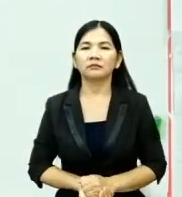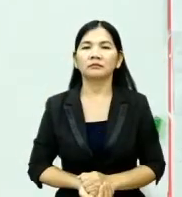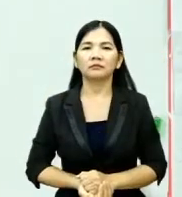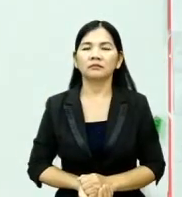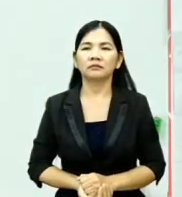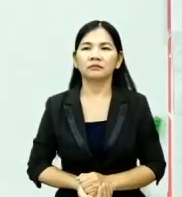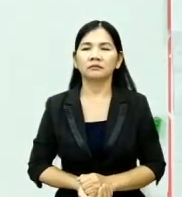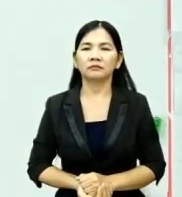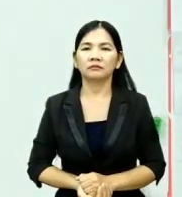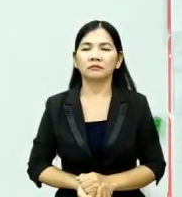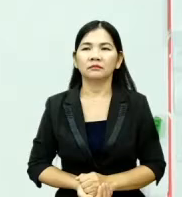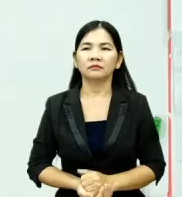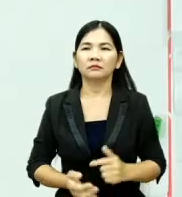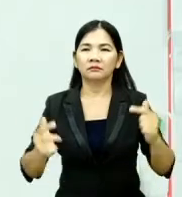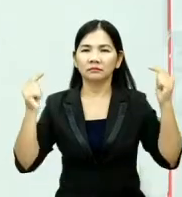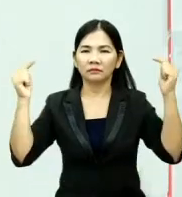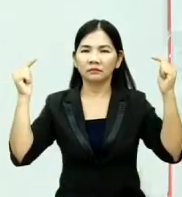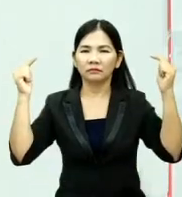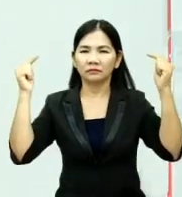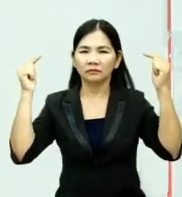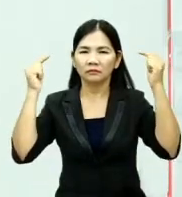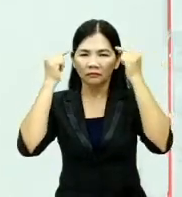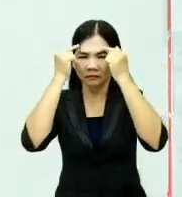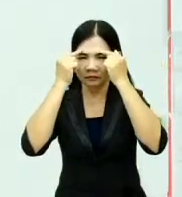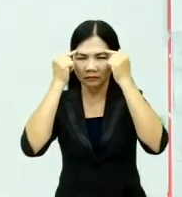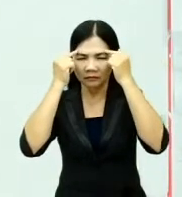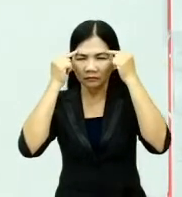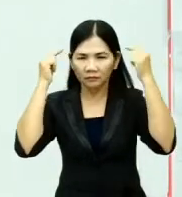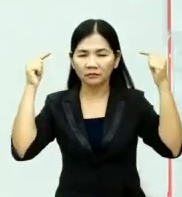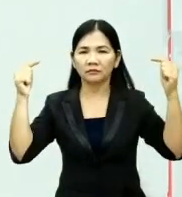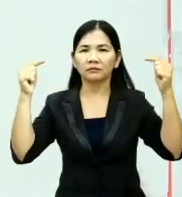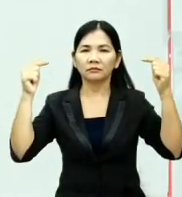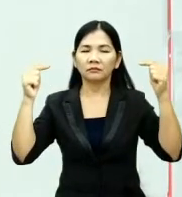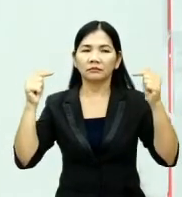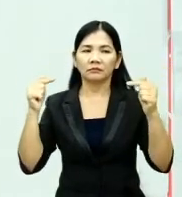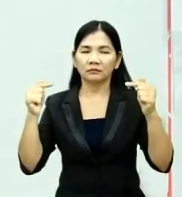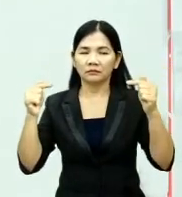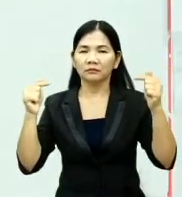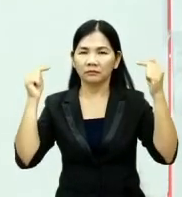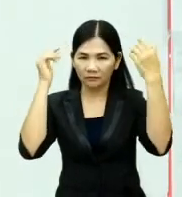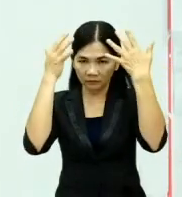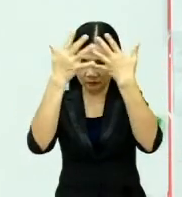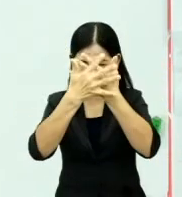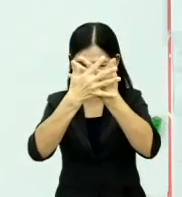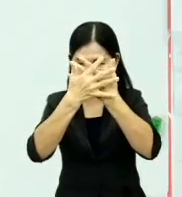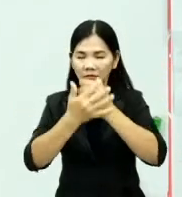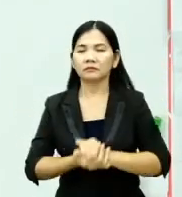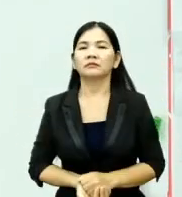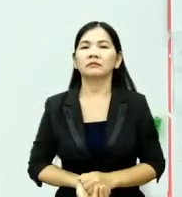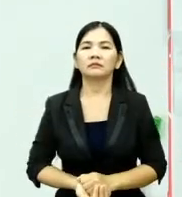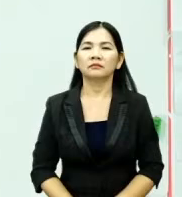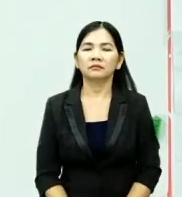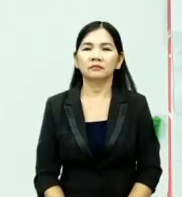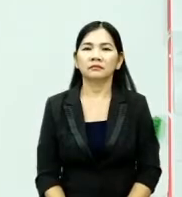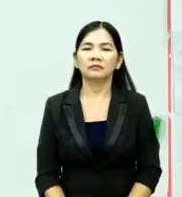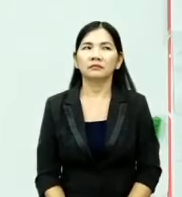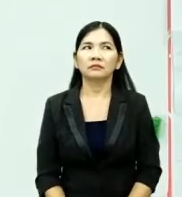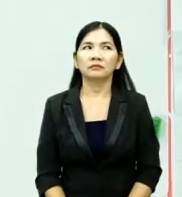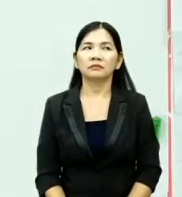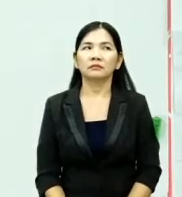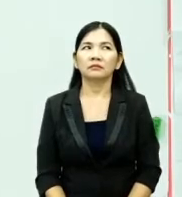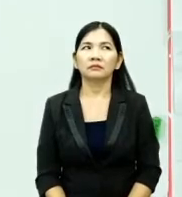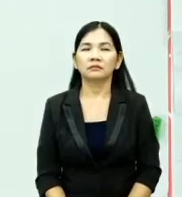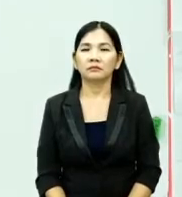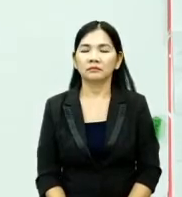ngất ngơ ngủl ní tôi nâng tiệm ở vậy đá ạ bị ní nè có đâu có miền tiệm bê đầm bệ con chưa được phòng đài